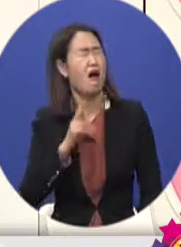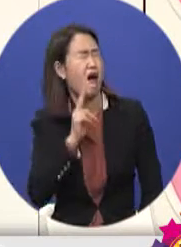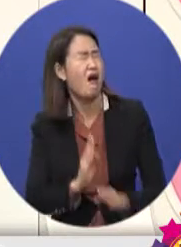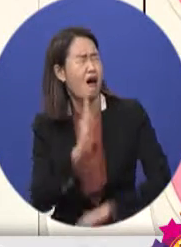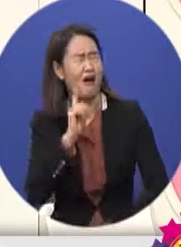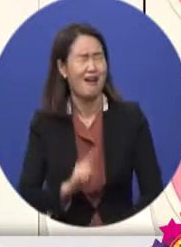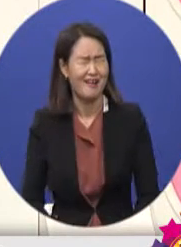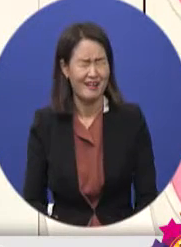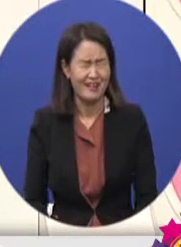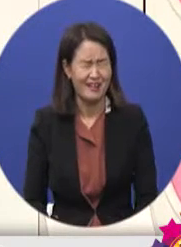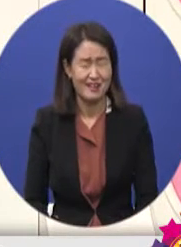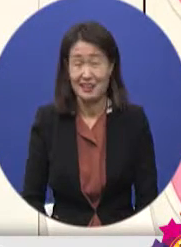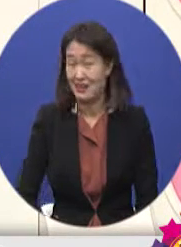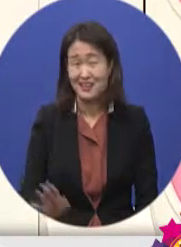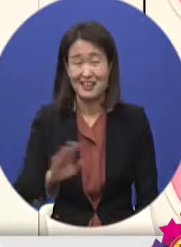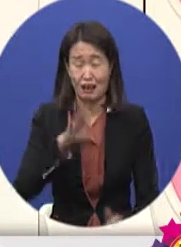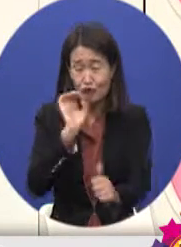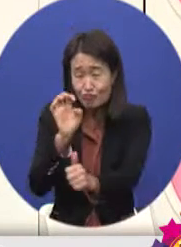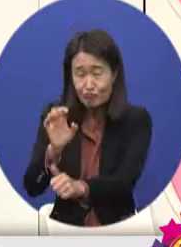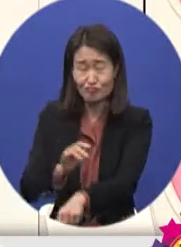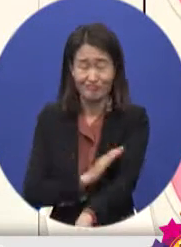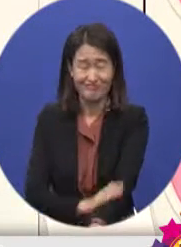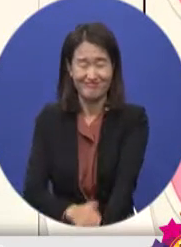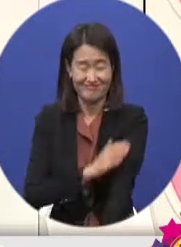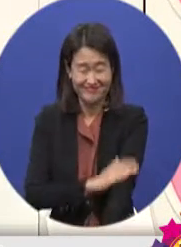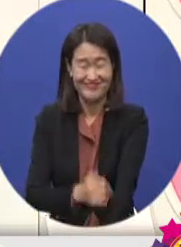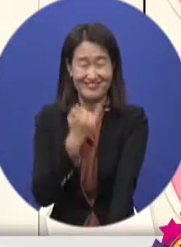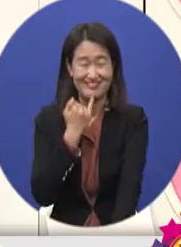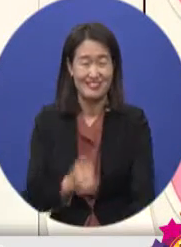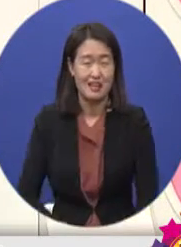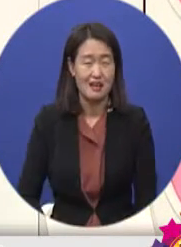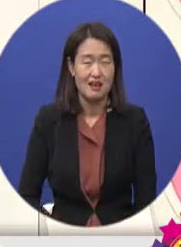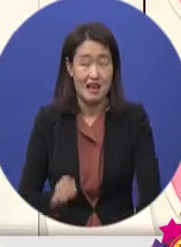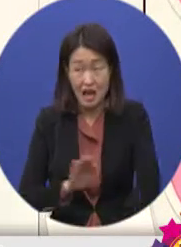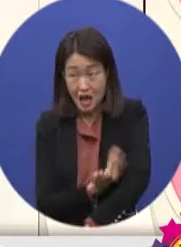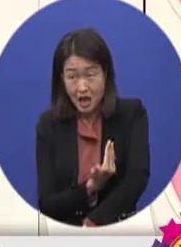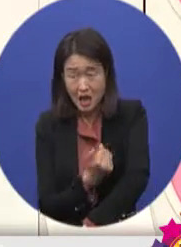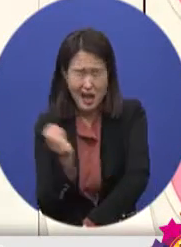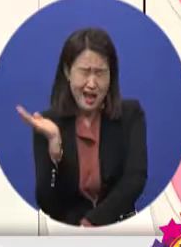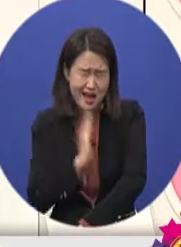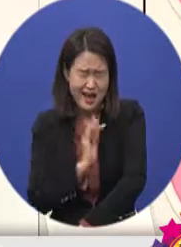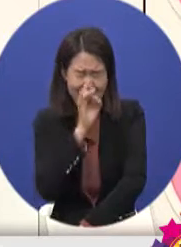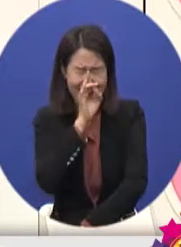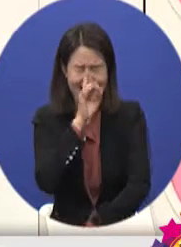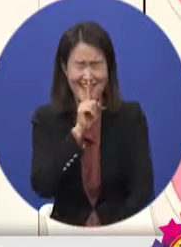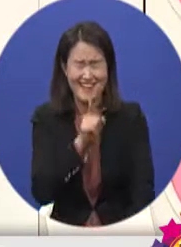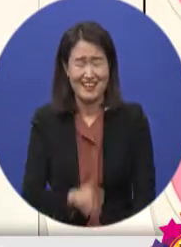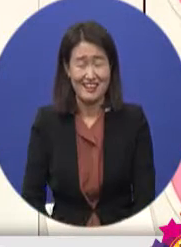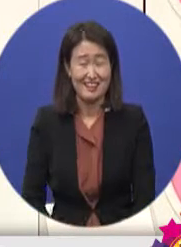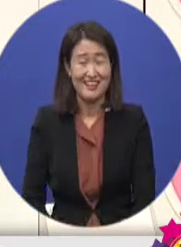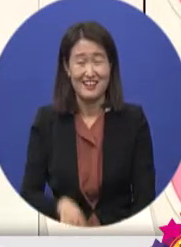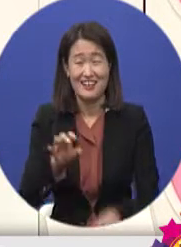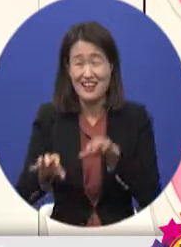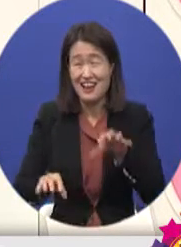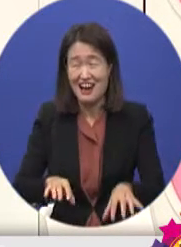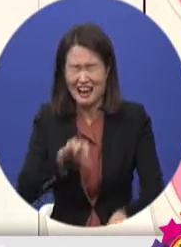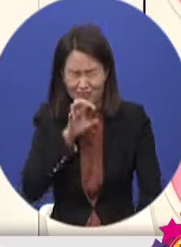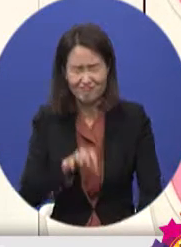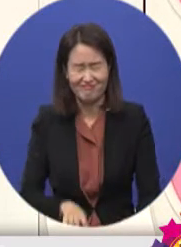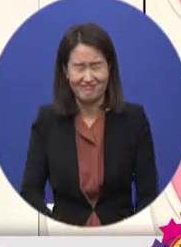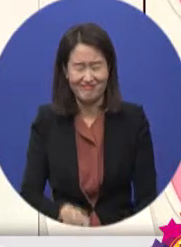살았는데. 어, 그래 야단도 치시고. 혼나지, 잘못하면. 동네에서 큰 소리도 치시고.